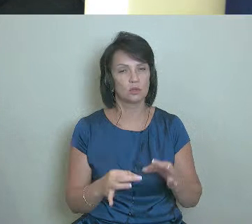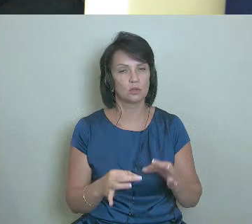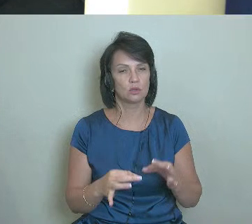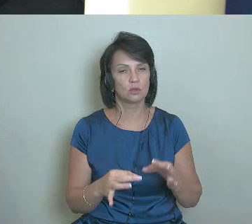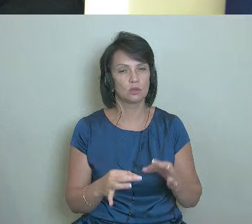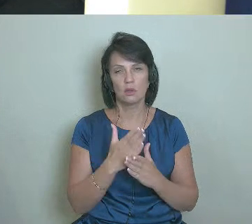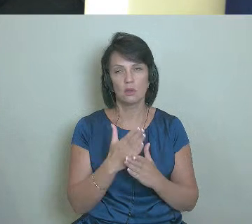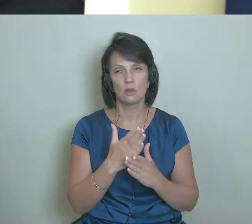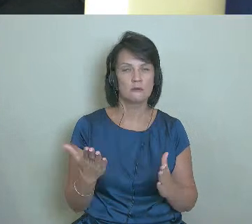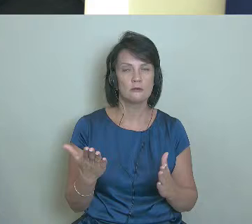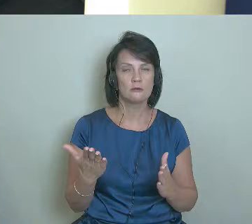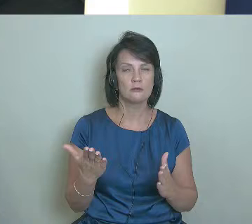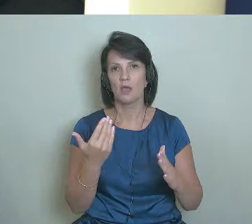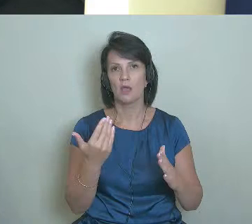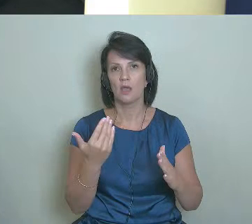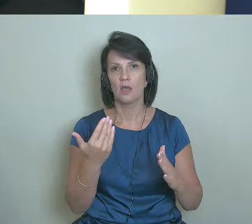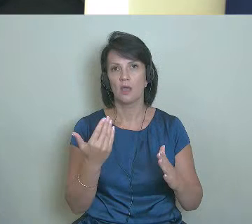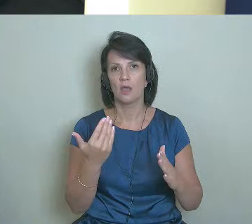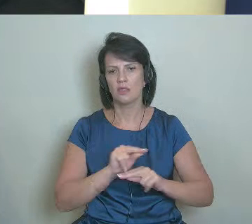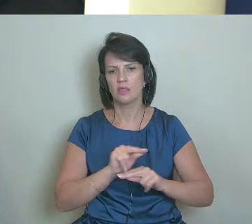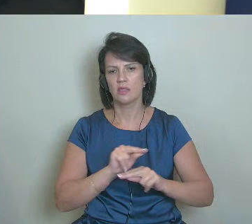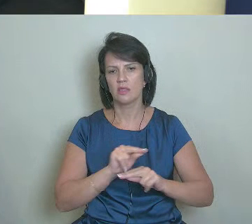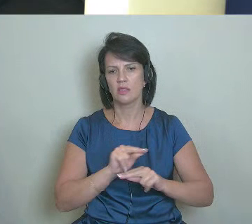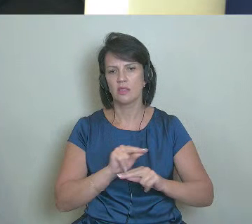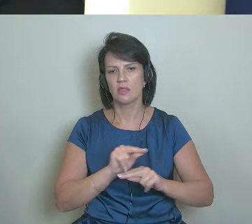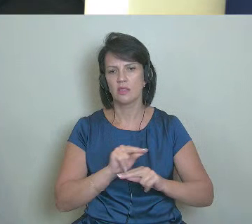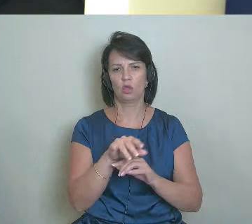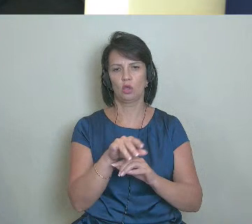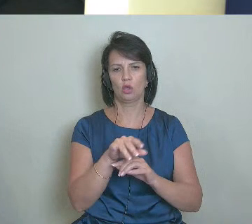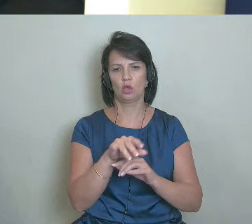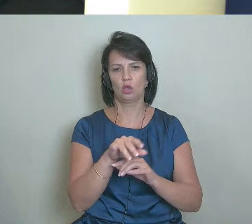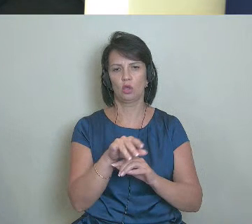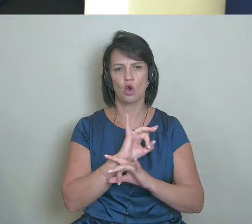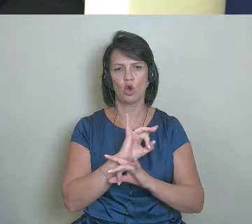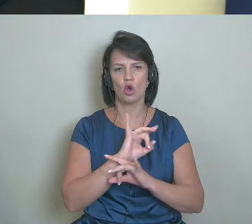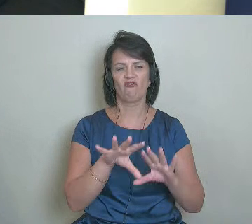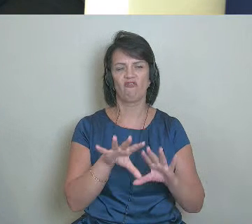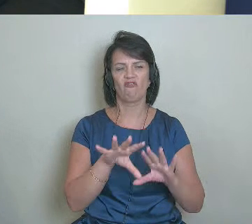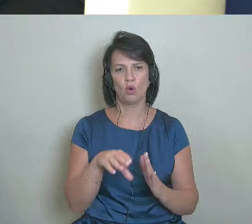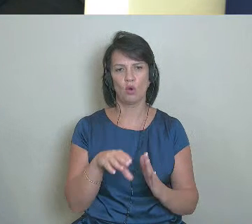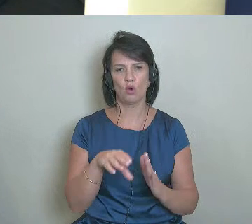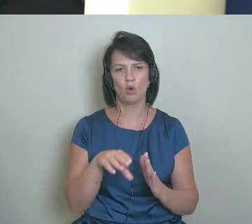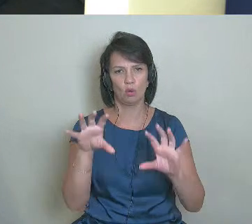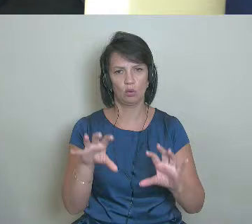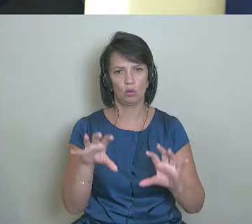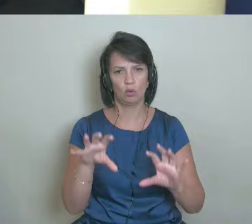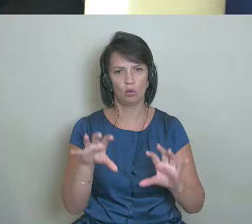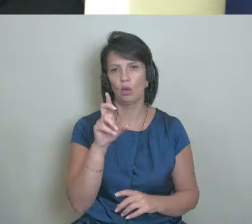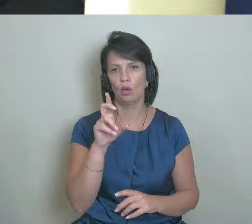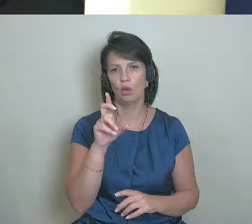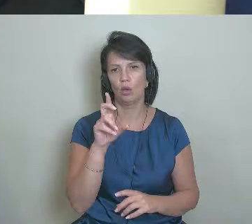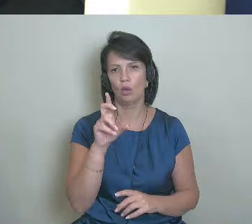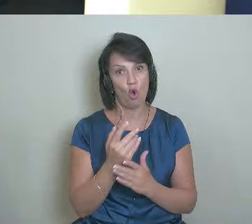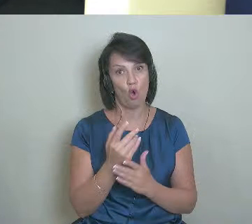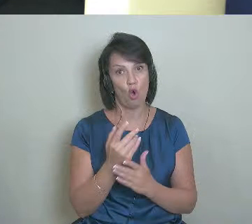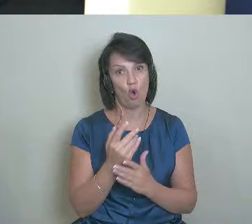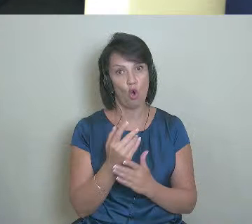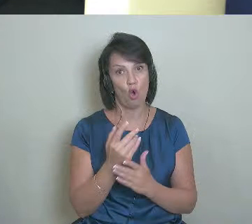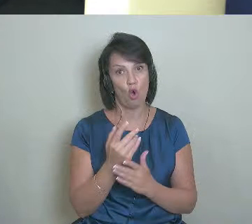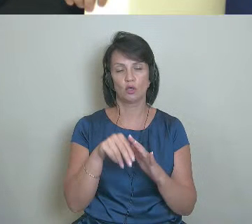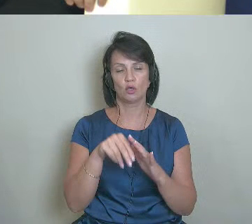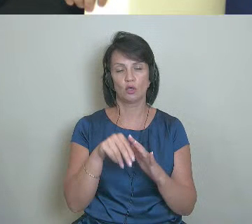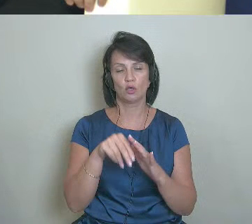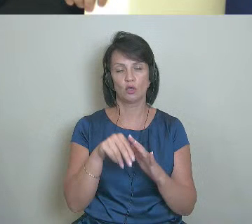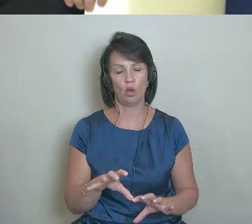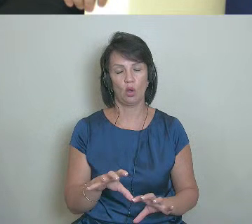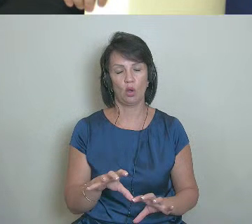відлік, проводити, можливо, якісь навчання, додаткові заходи, роз'яснювати їм виборче законодавство, бо нове виборче